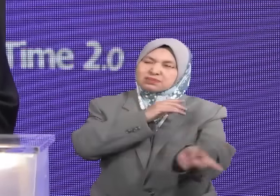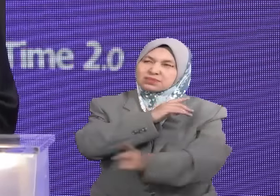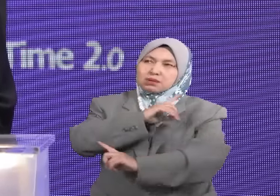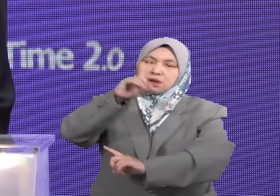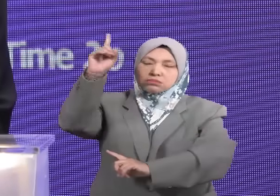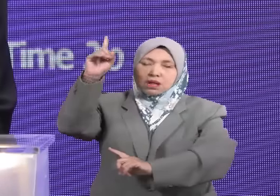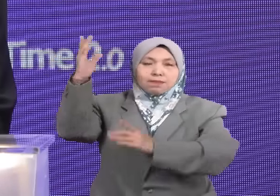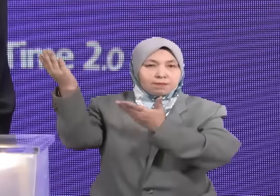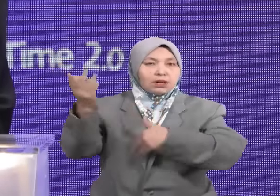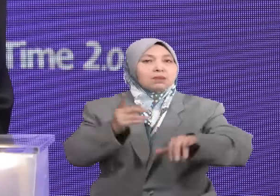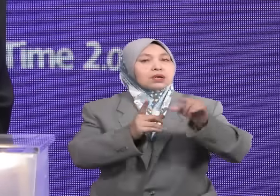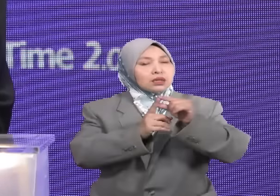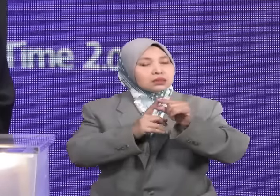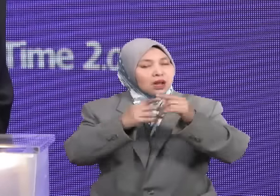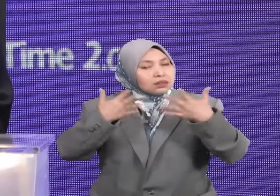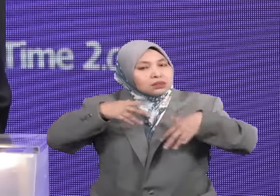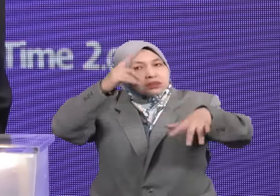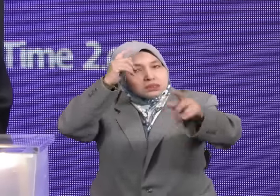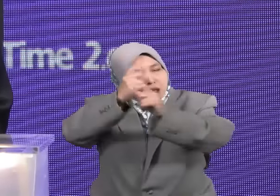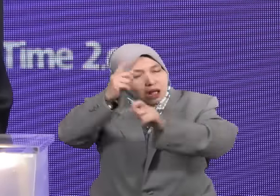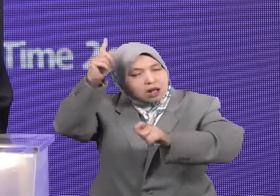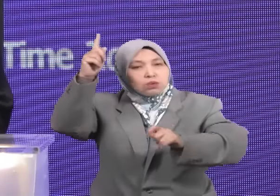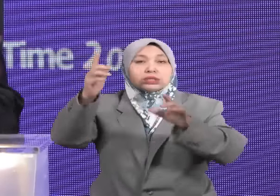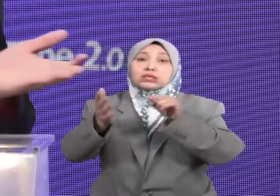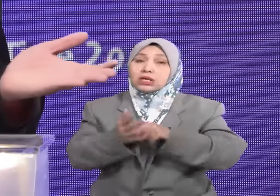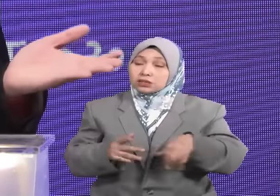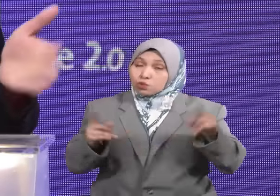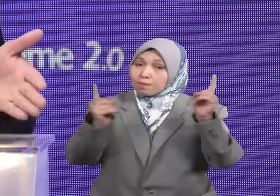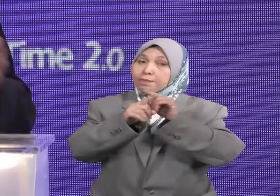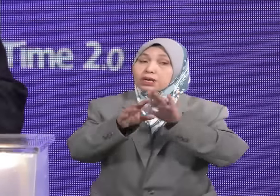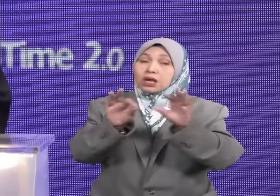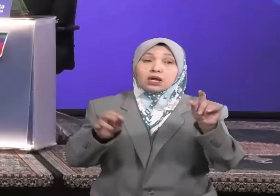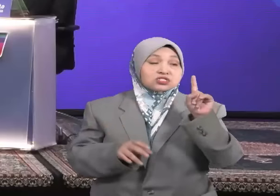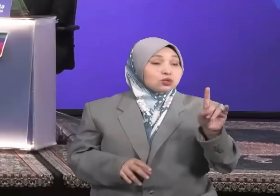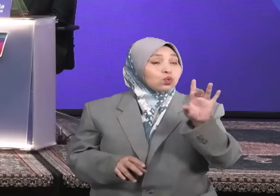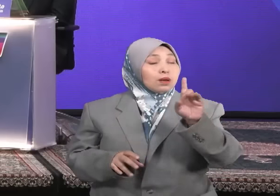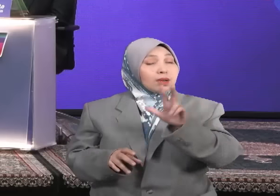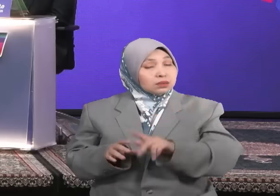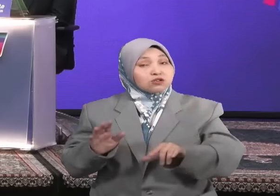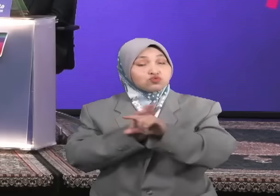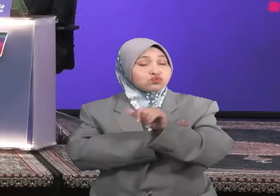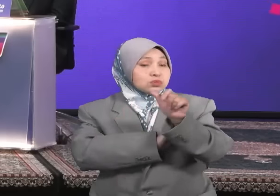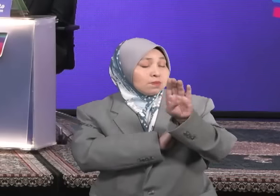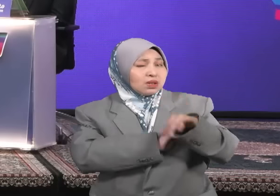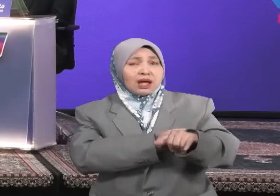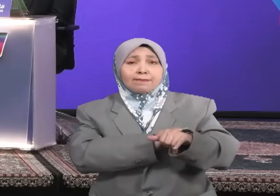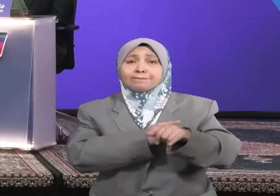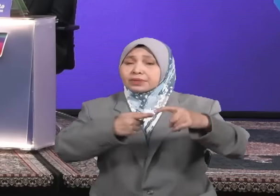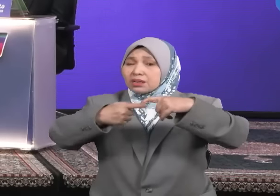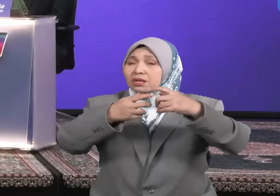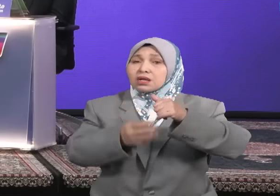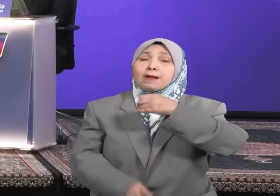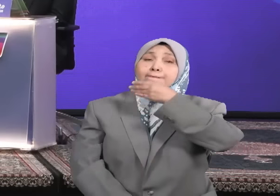membawa kepada perkataan takwa. Dan inilah perkataan yang kita jumpa pada ayat 183 surah Al-Baqarah berkaitan dengan puasa.